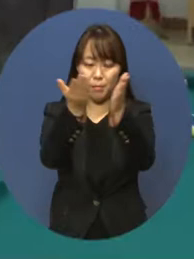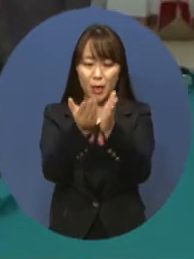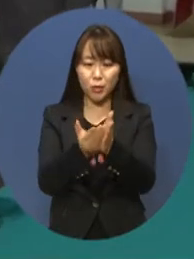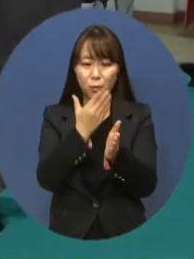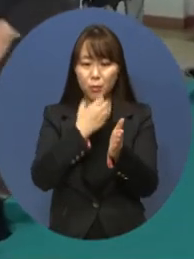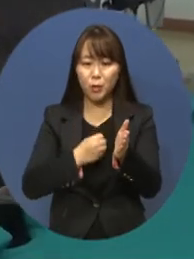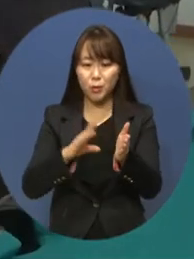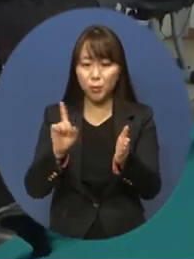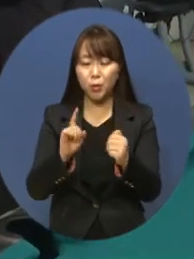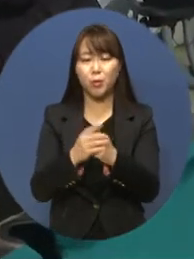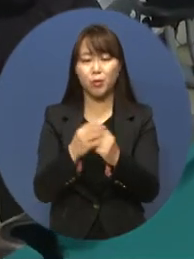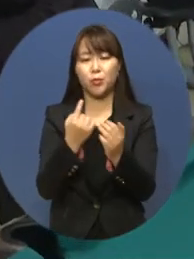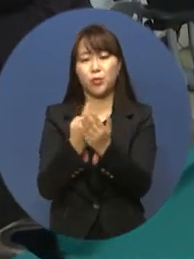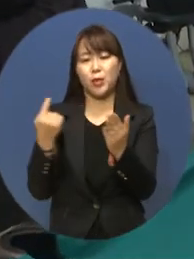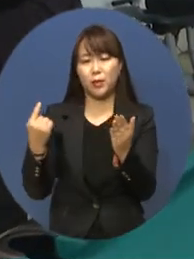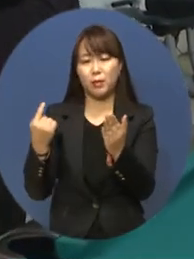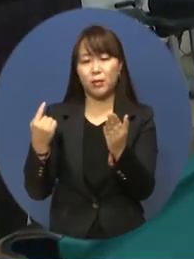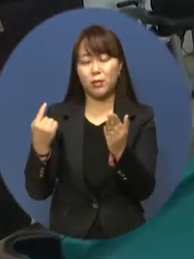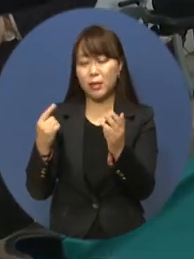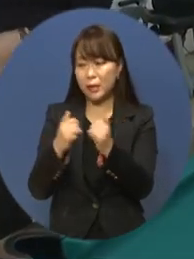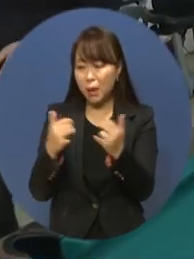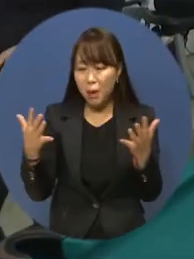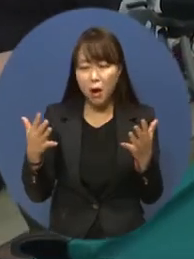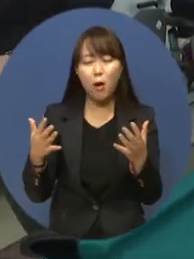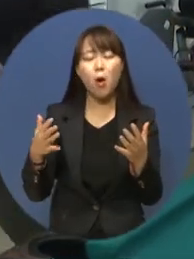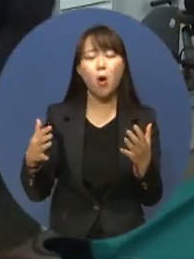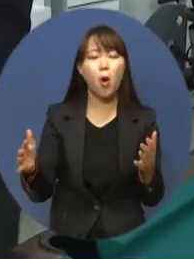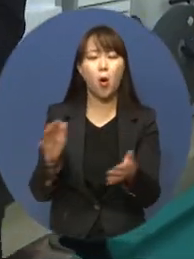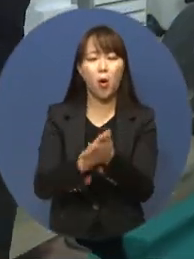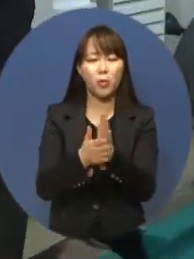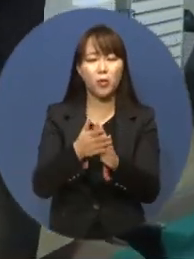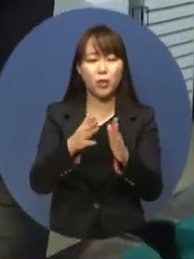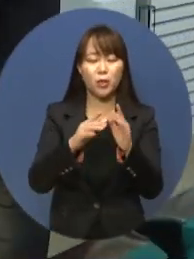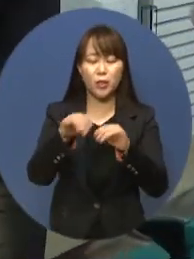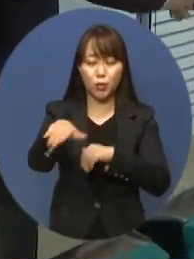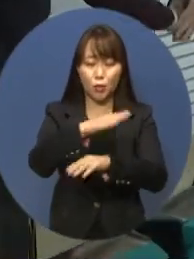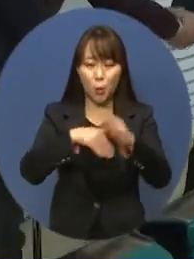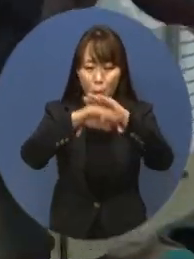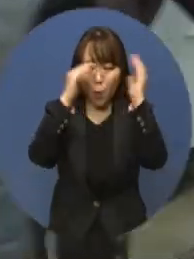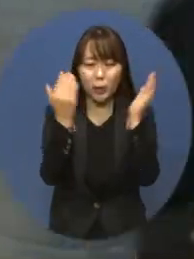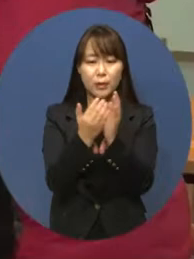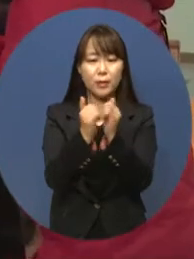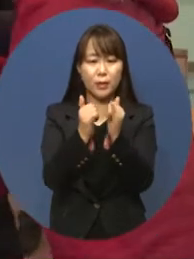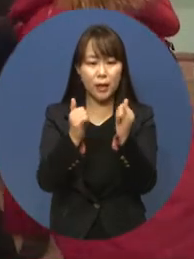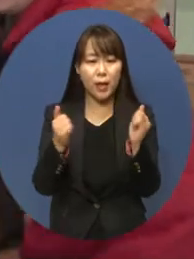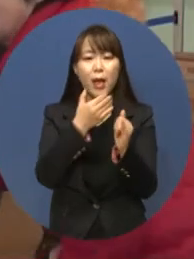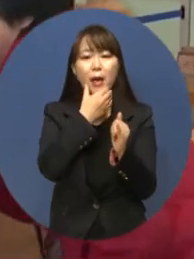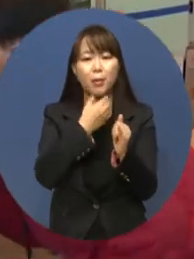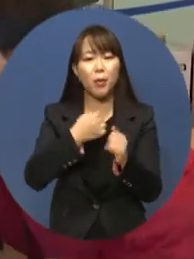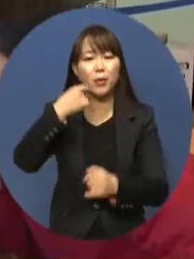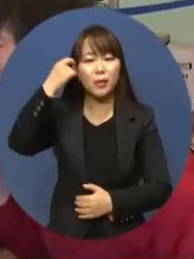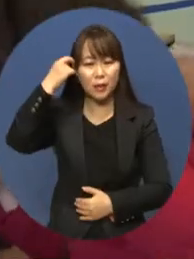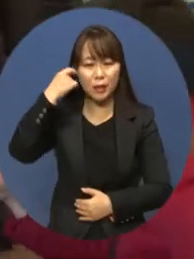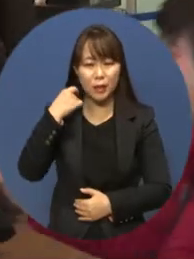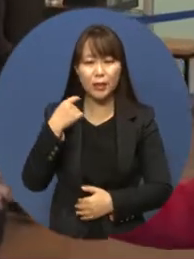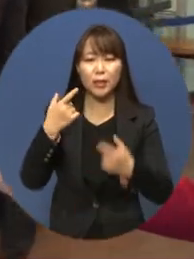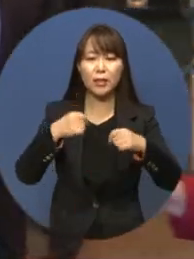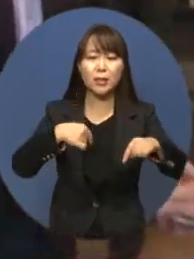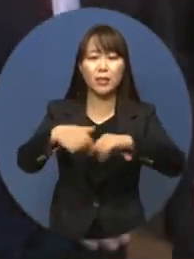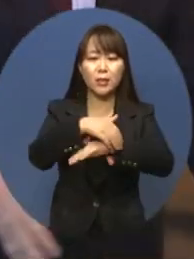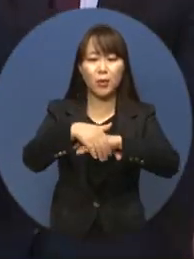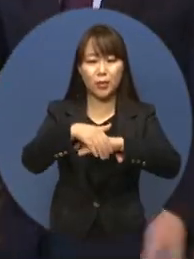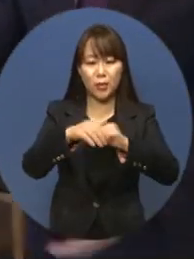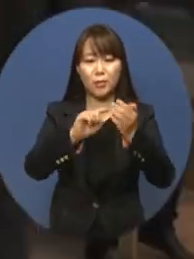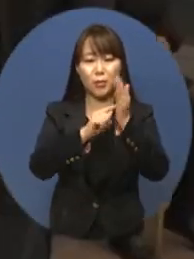복지는요. 소유되는 사람 없이 부안의 주민들이 모두가 행복을 느낄 수 있는 그런 정책을